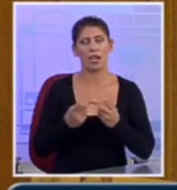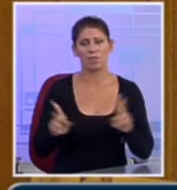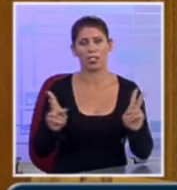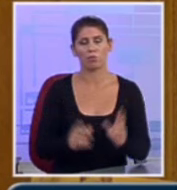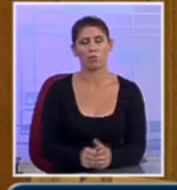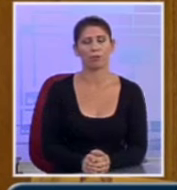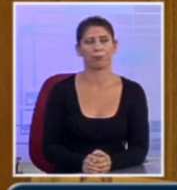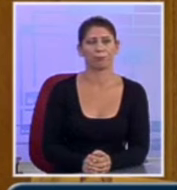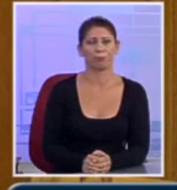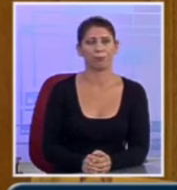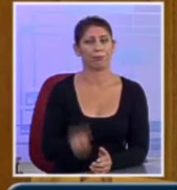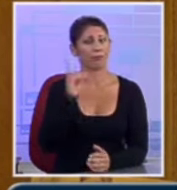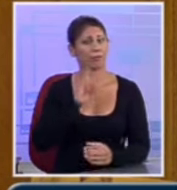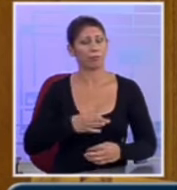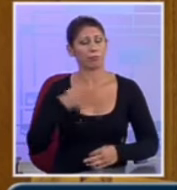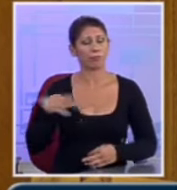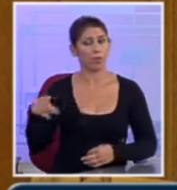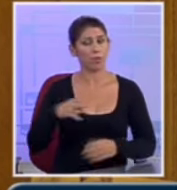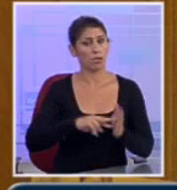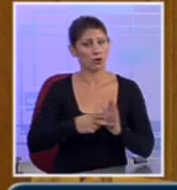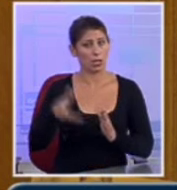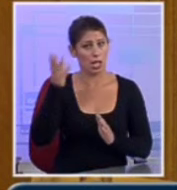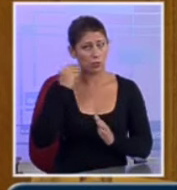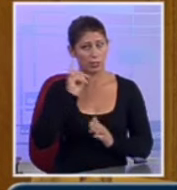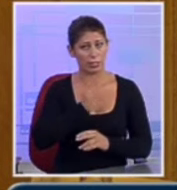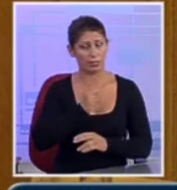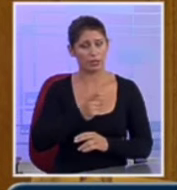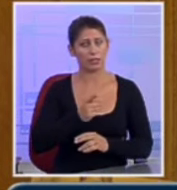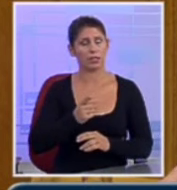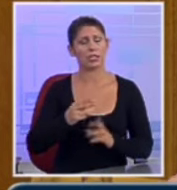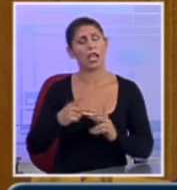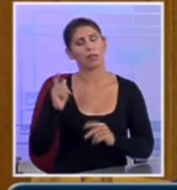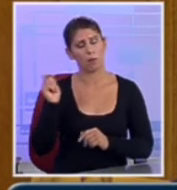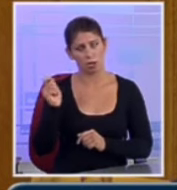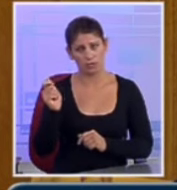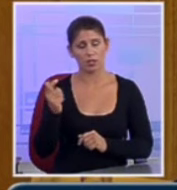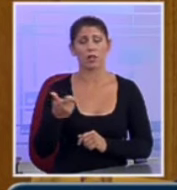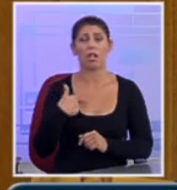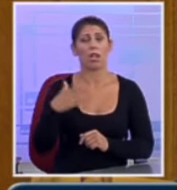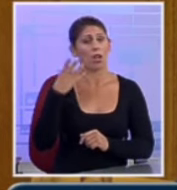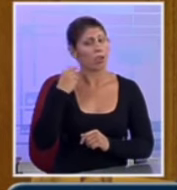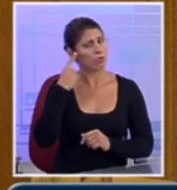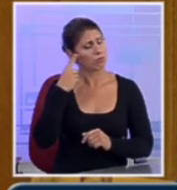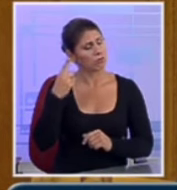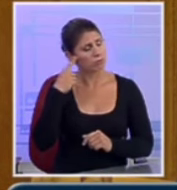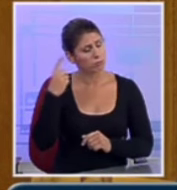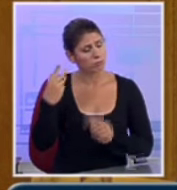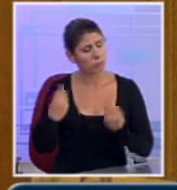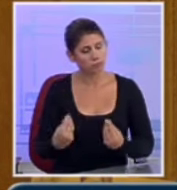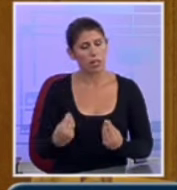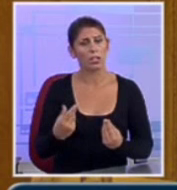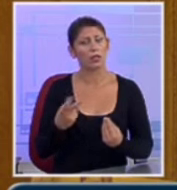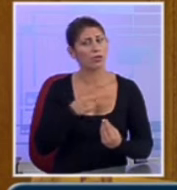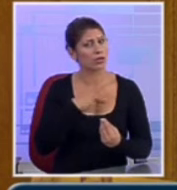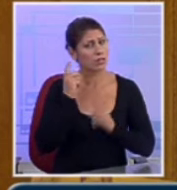Κυρίες και κύριοι συνάδελφοι, άκουσα με προσοχή την κριτική της αντιπολίτευσης, άκουσα γόνιμες σκέψεις και ιδέες, αλλά πρέπει